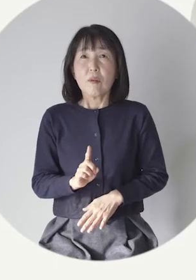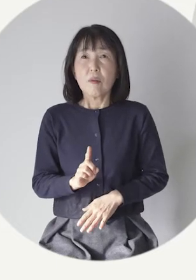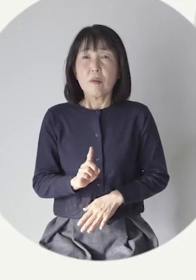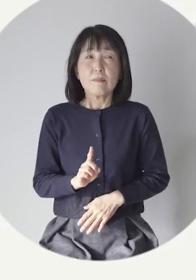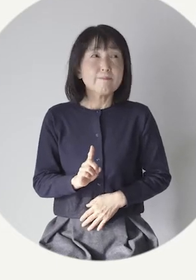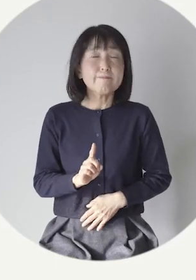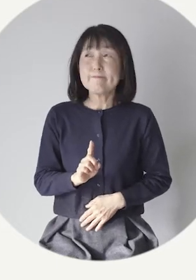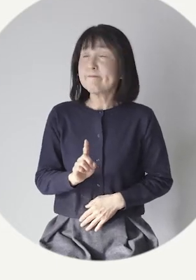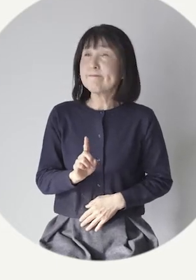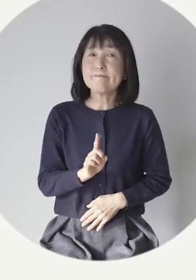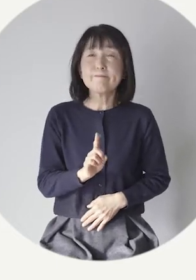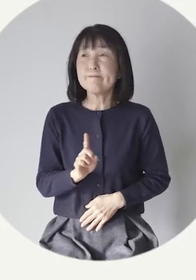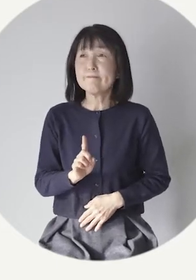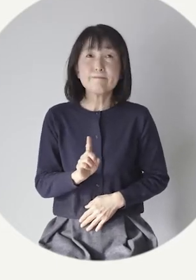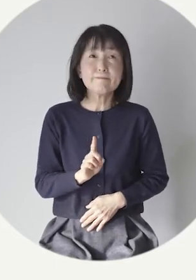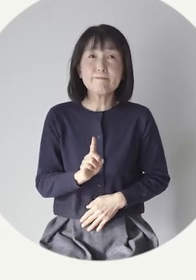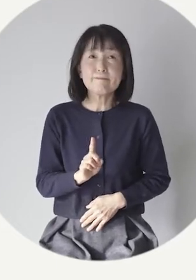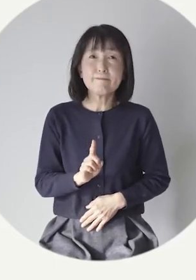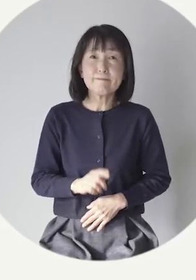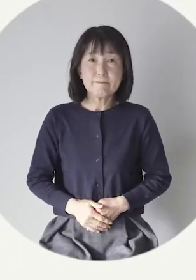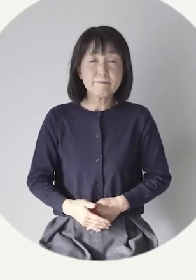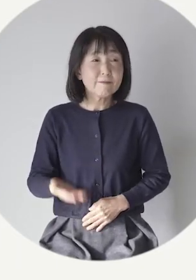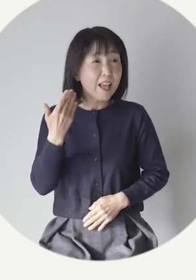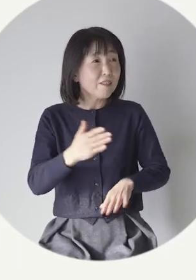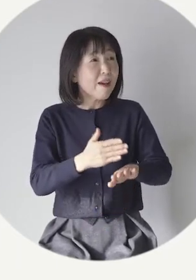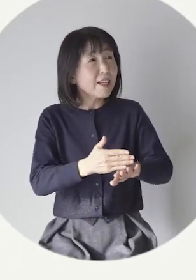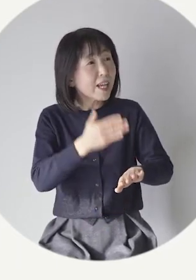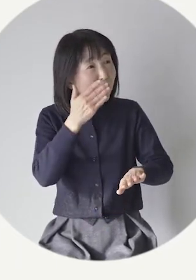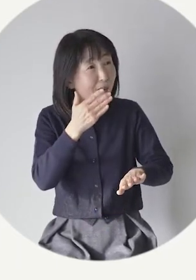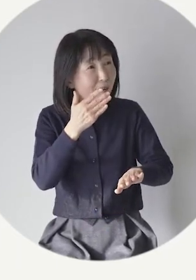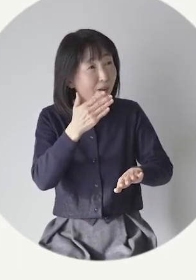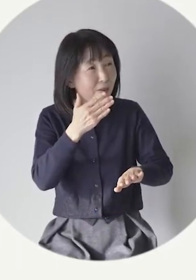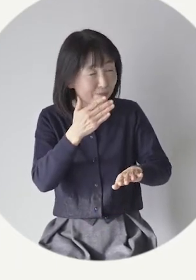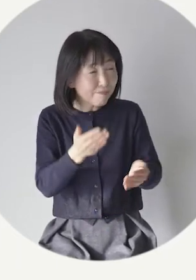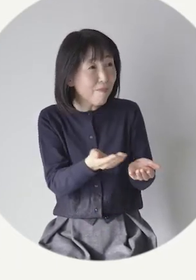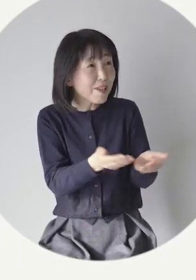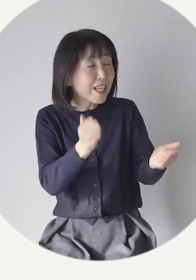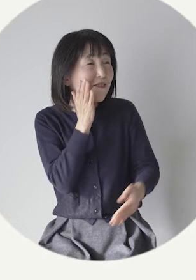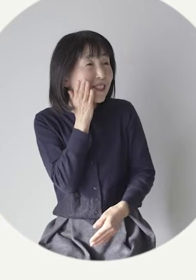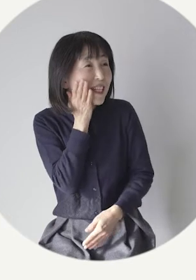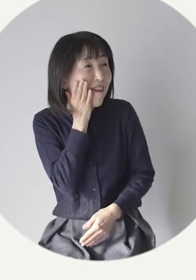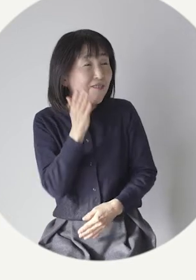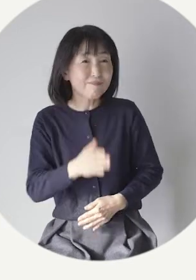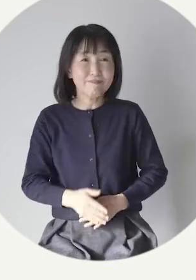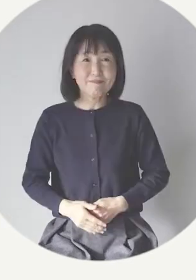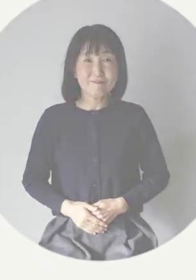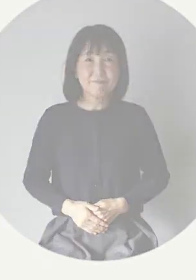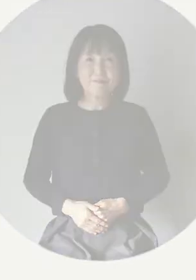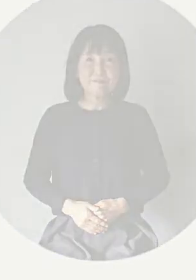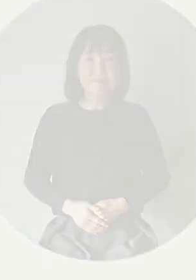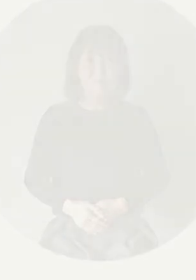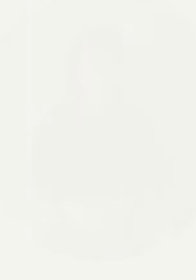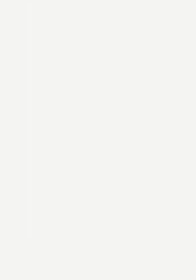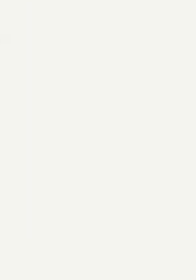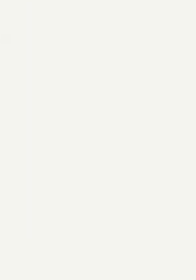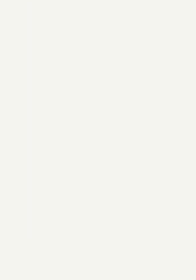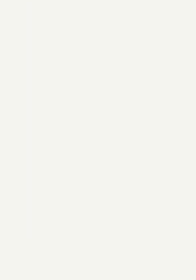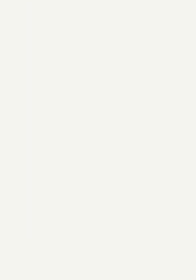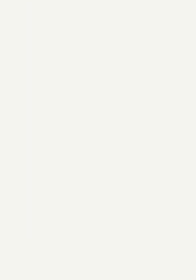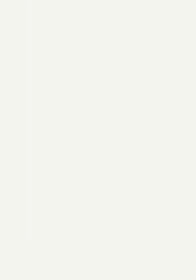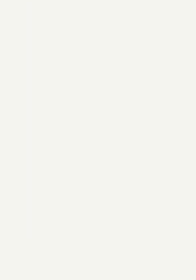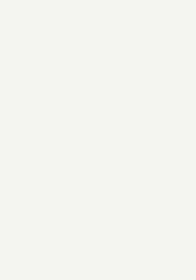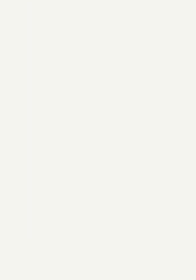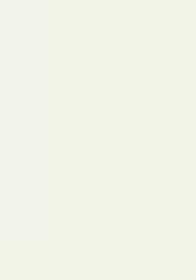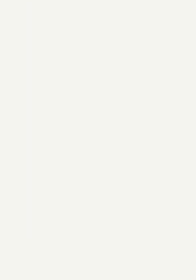屋台に入っても頼むものを迷っている。主人公の目の前に紙が差し出される。さっきはありがとう、もつ焼きが美味しか